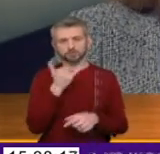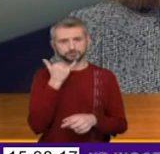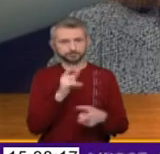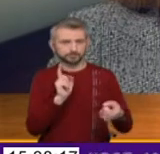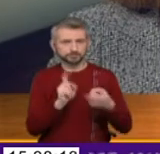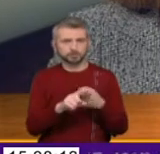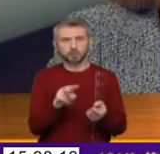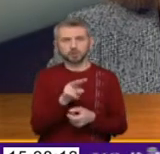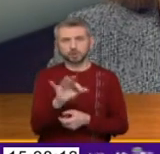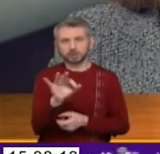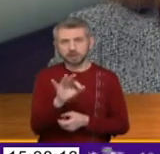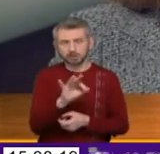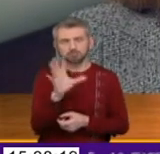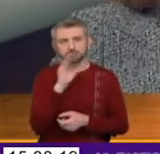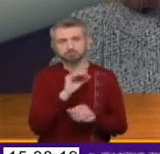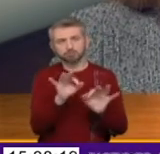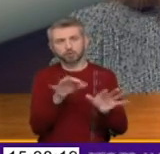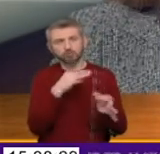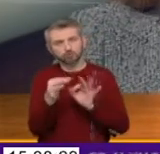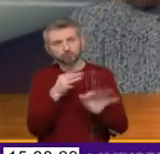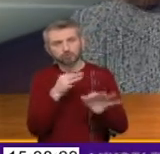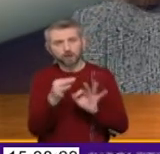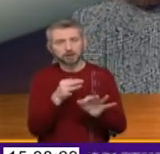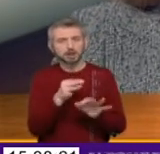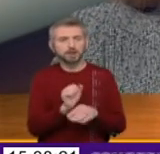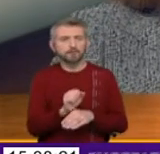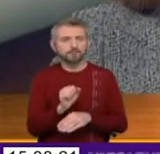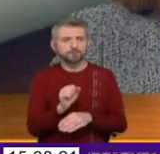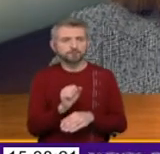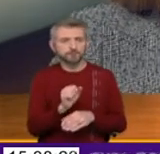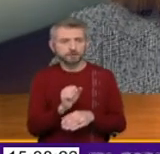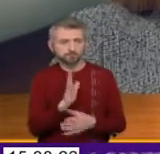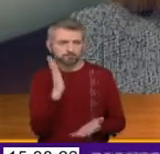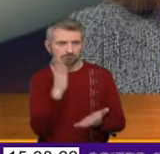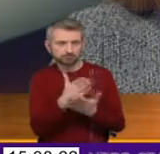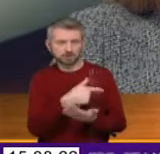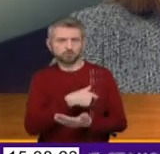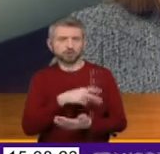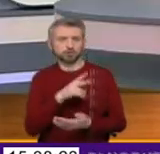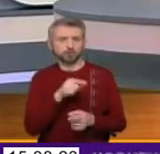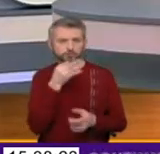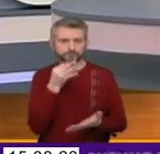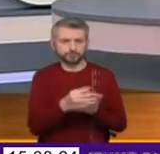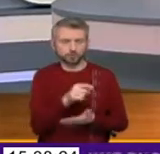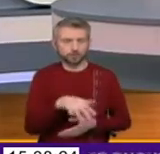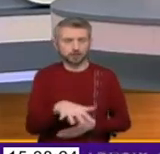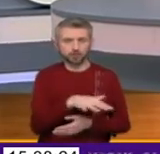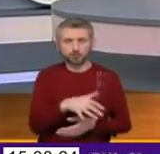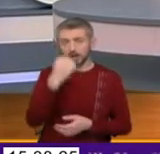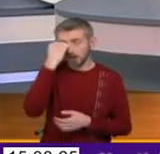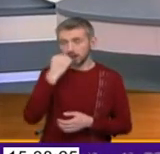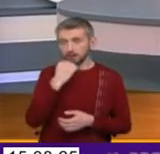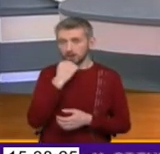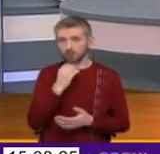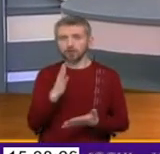Людмилою Олександрівною і зможемо проконсультувати, принаймні відправити до того депутата, який за цією територією. Так, який є профільним. Дуже дякую, пані